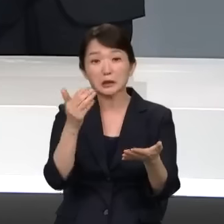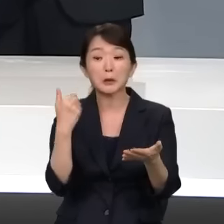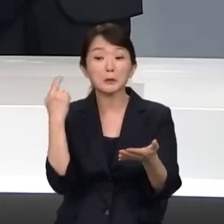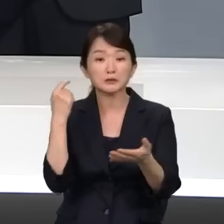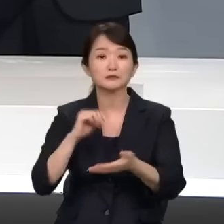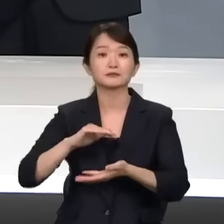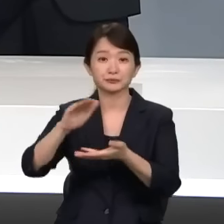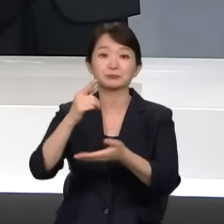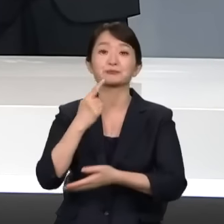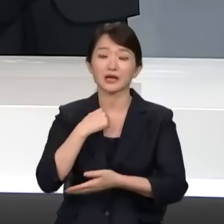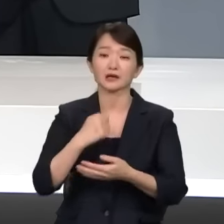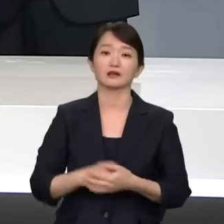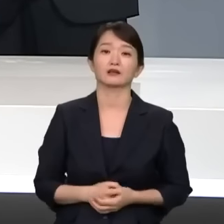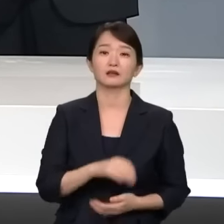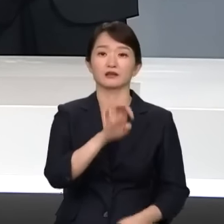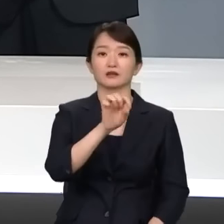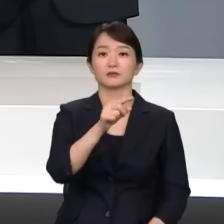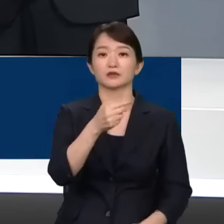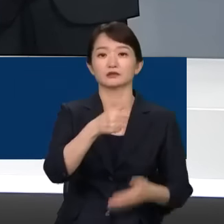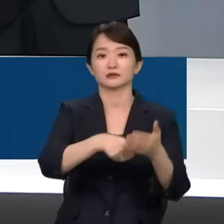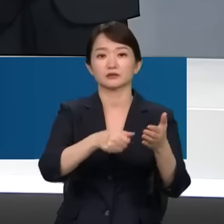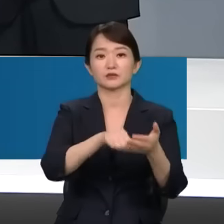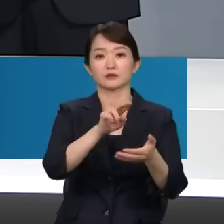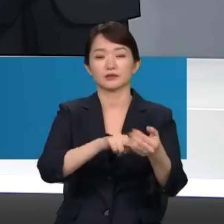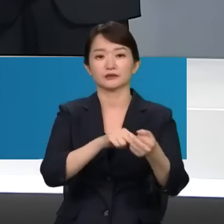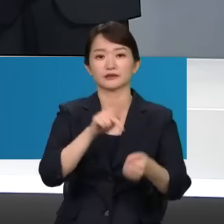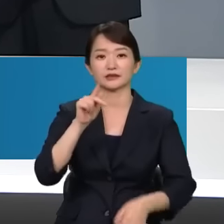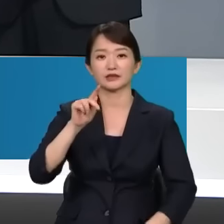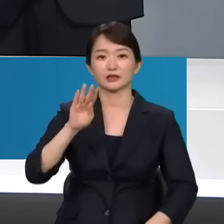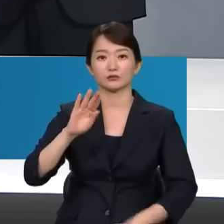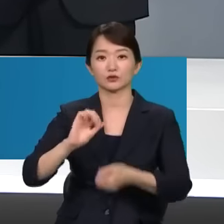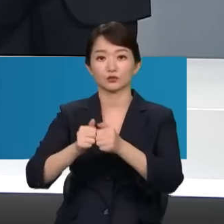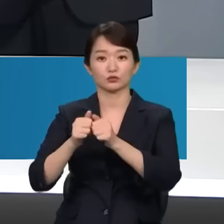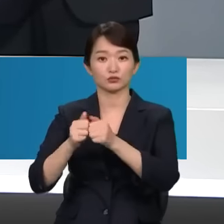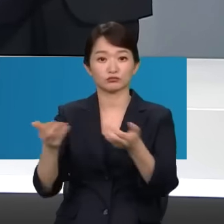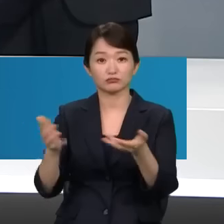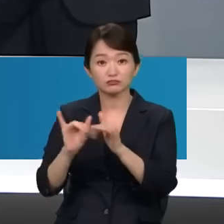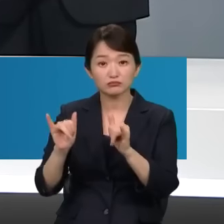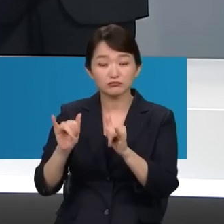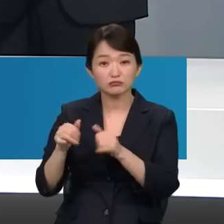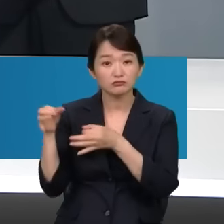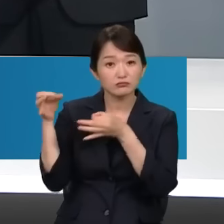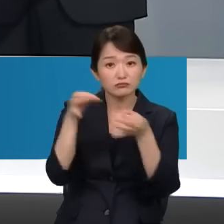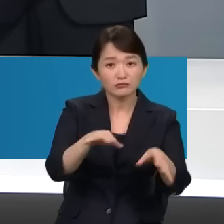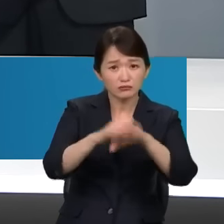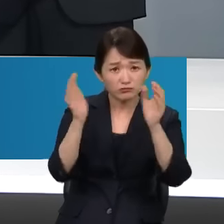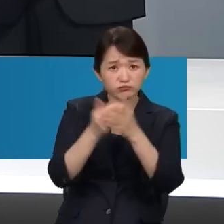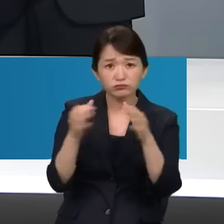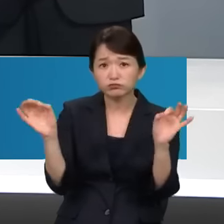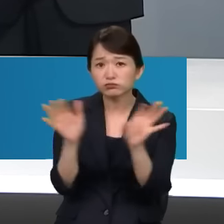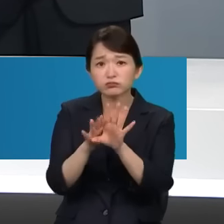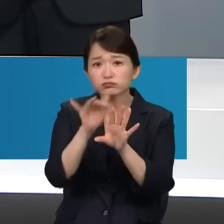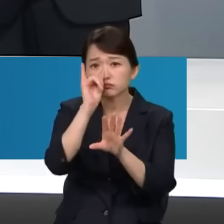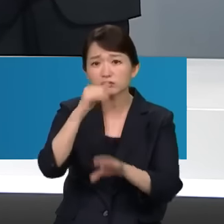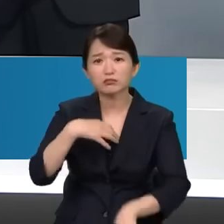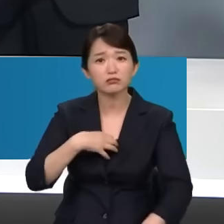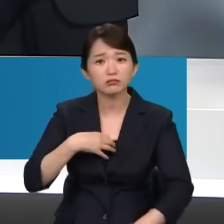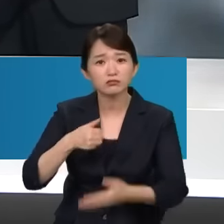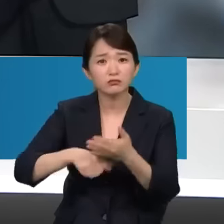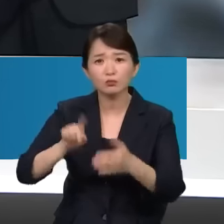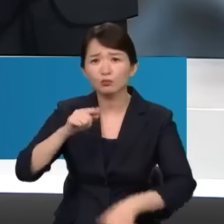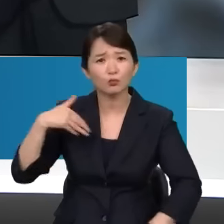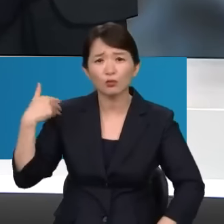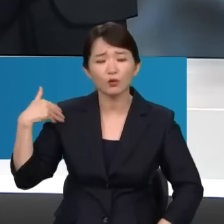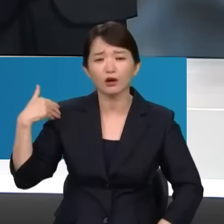전해드렸습니다. 그런데 이 펀드 상품을 판매한 KB증권 직원들조차 투자금을 모두 날릴 수 있을 만큼 위험한